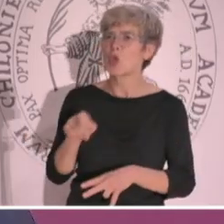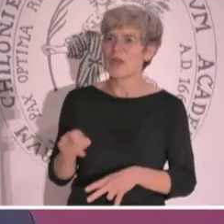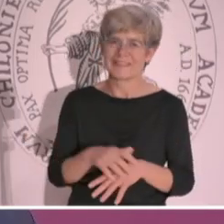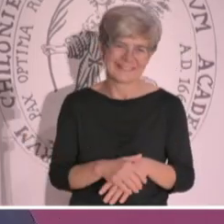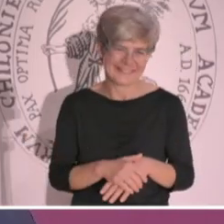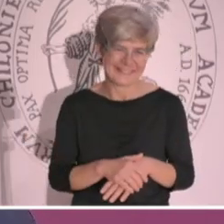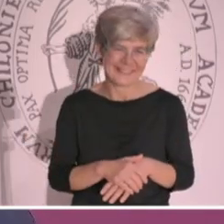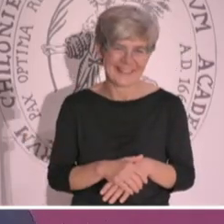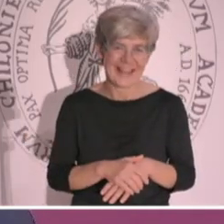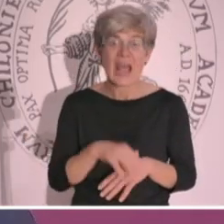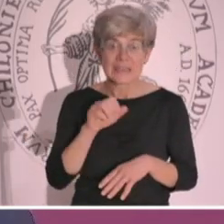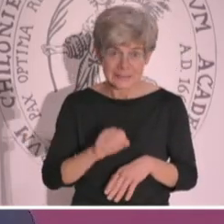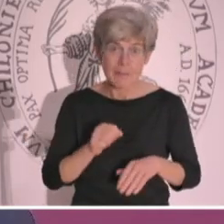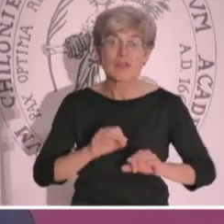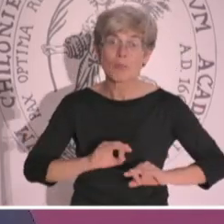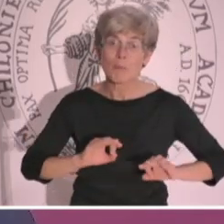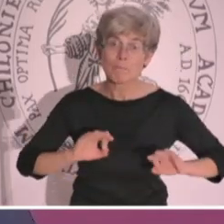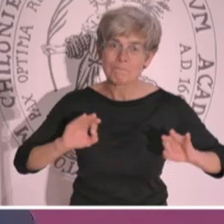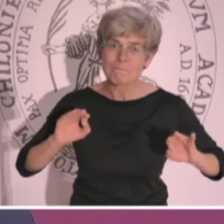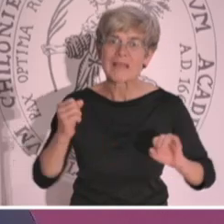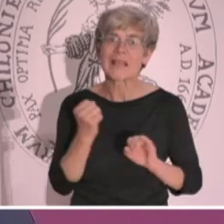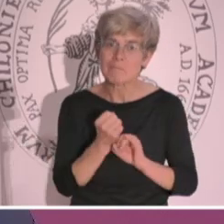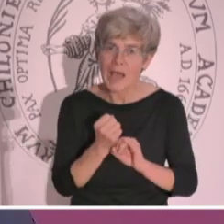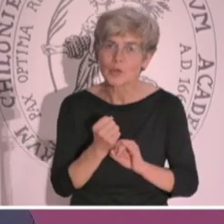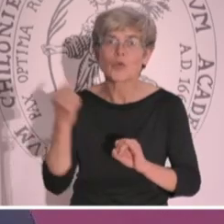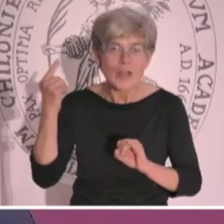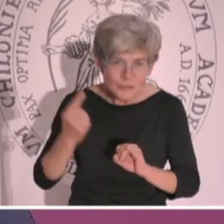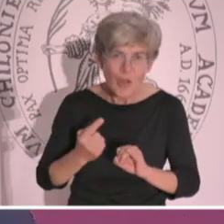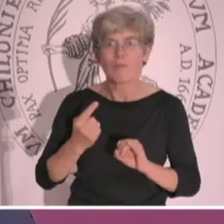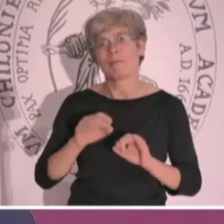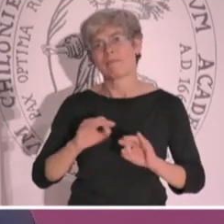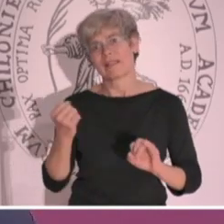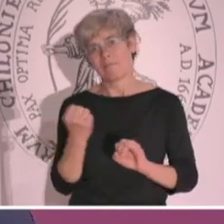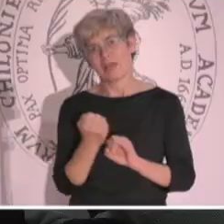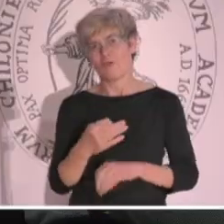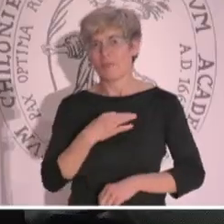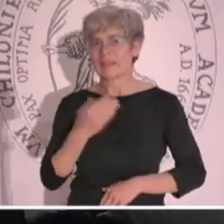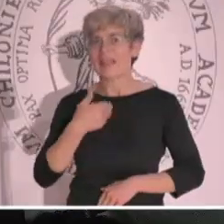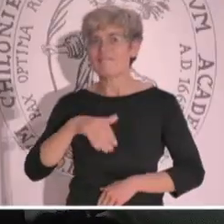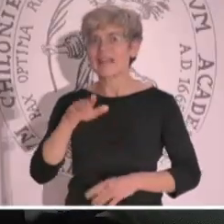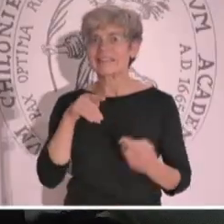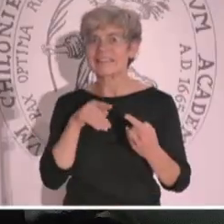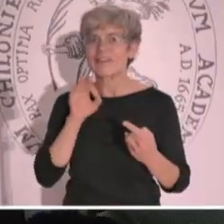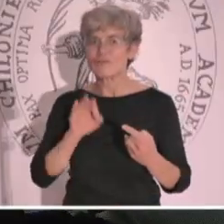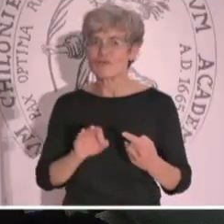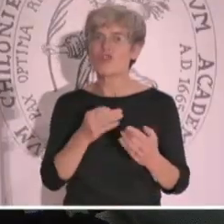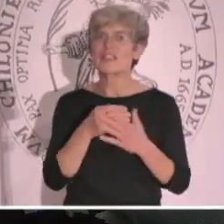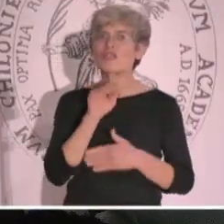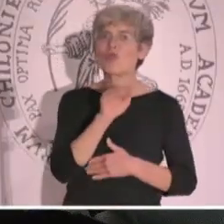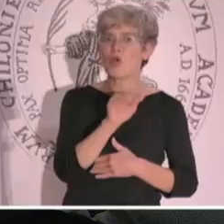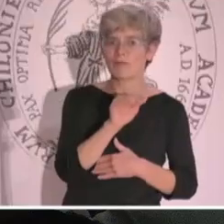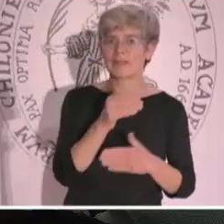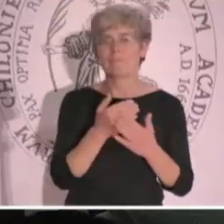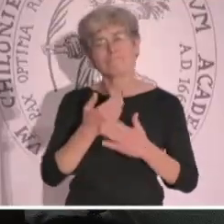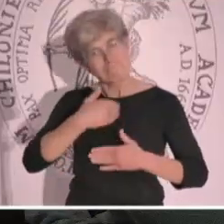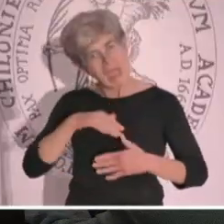Kann man noch verbessern, sollte man noch verbessern, ist ein weiteres Ziel für die Zukunft, da sozusagen noch diverser, noch internationaler zu